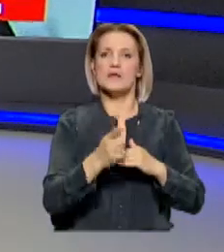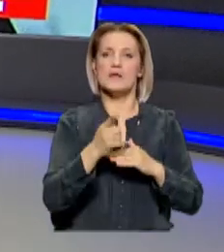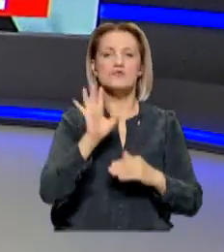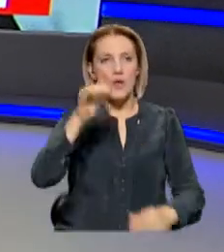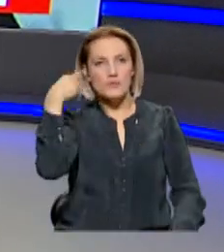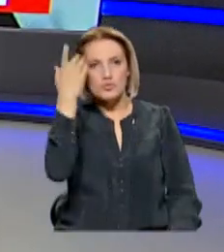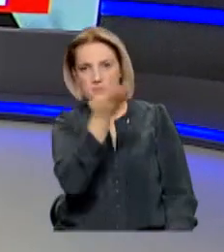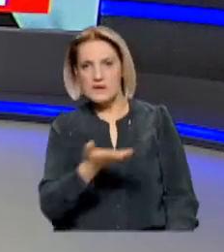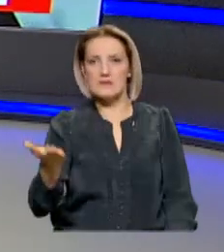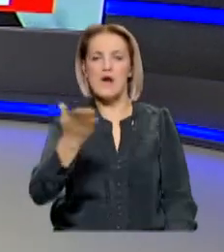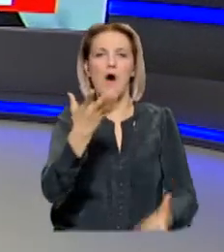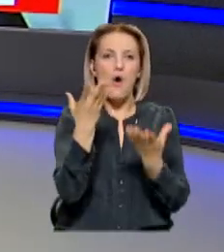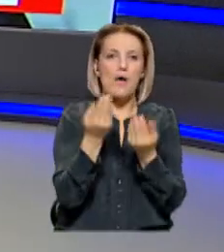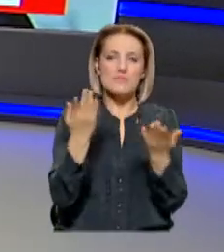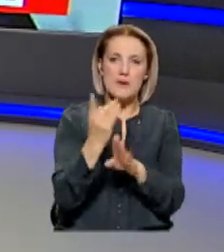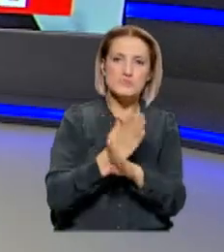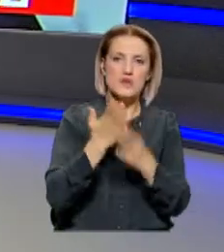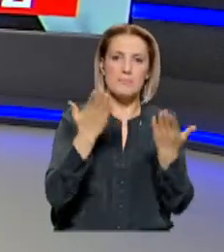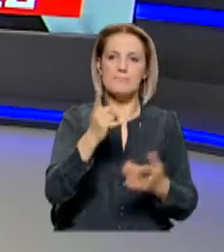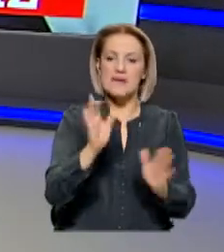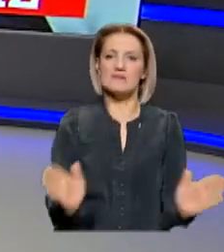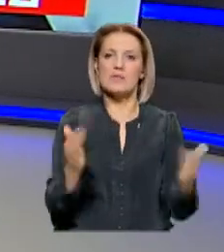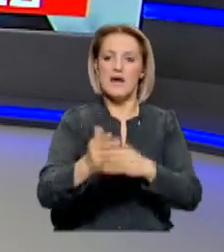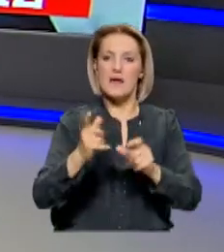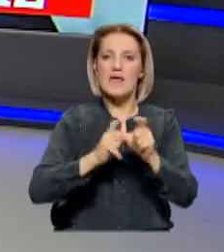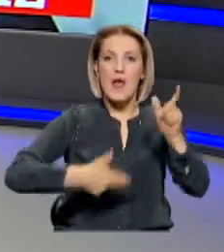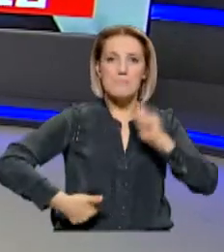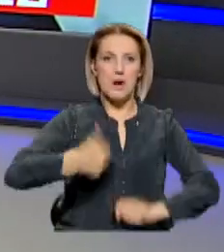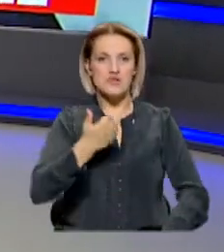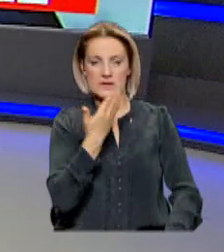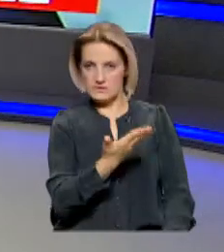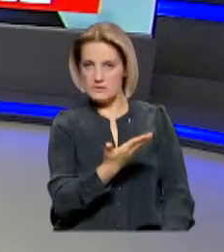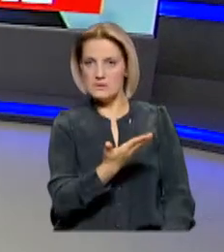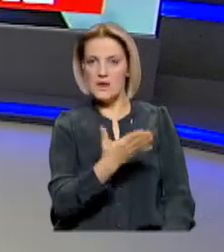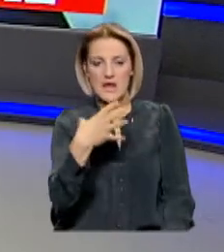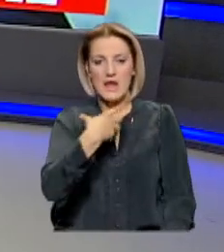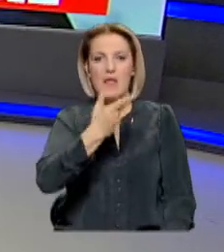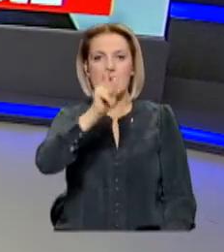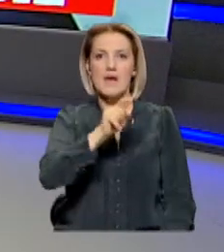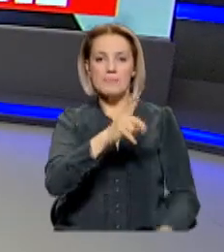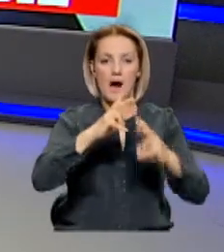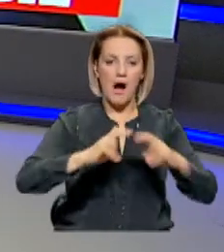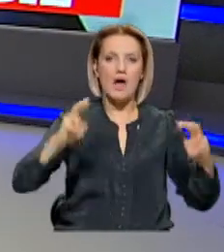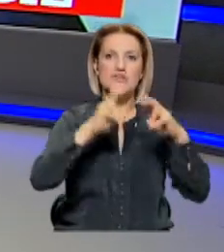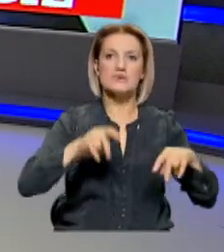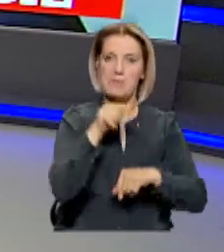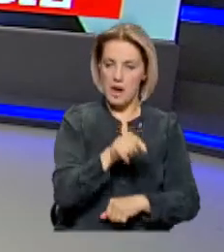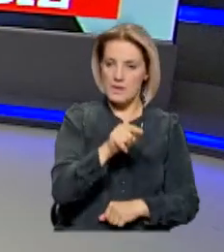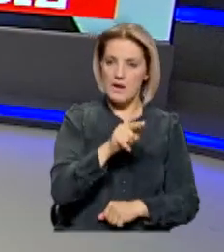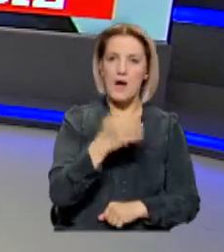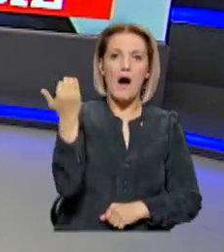şöyle Düşünsenize olabilecek şey mi bu bir Sendikanın Genel Başkanı düşünün kendi yaptığı araştırmanın